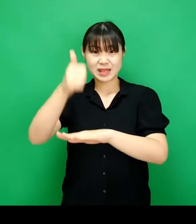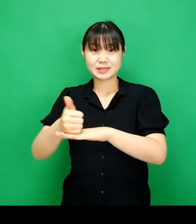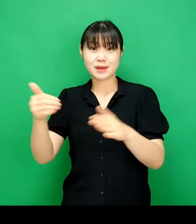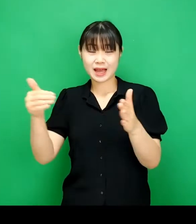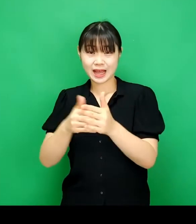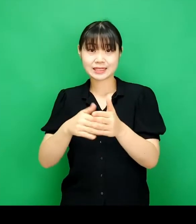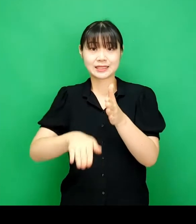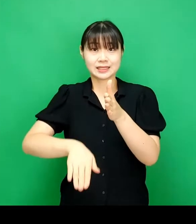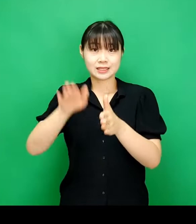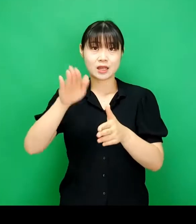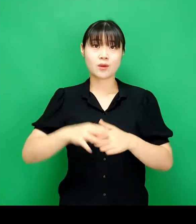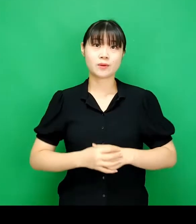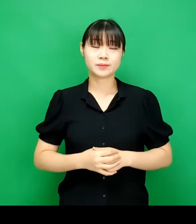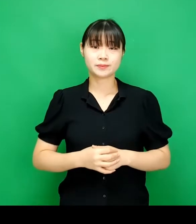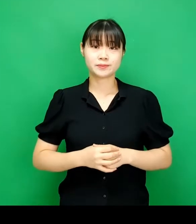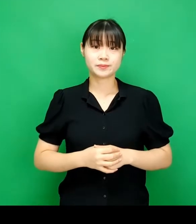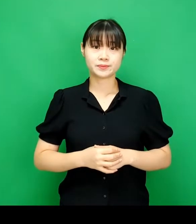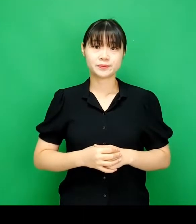맨 끝까지 채워 넣습니다.